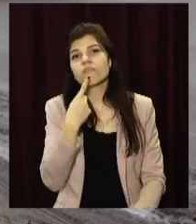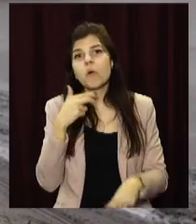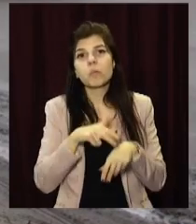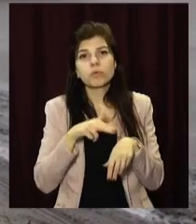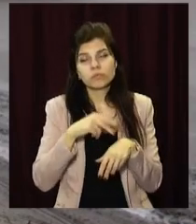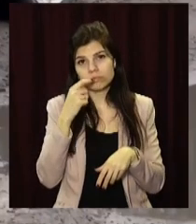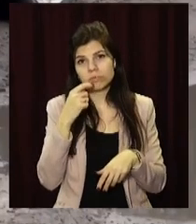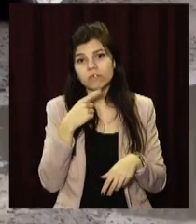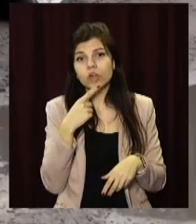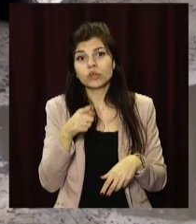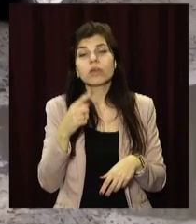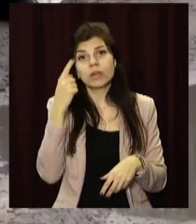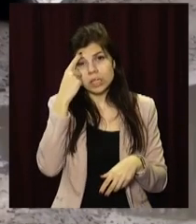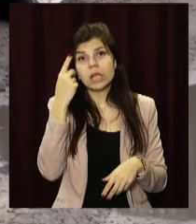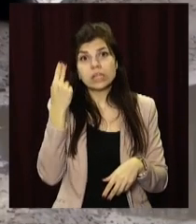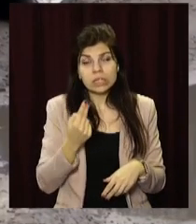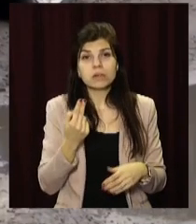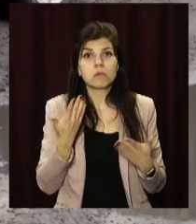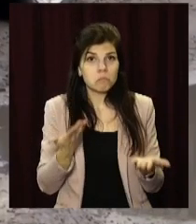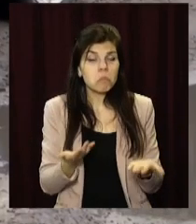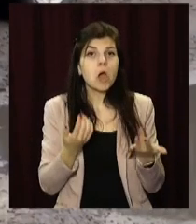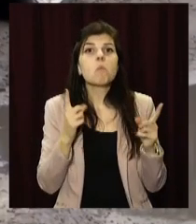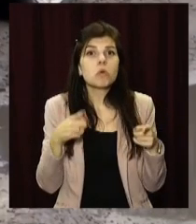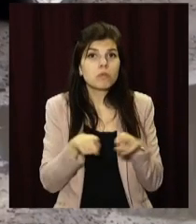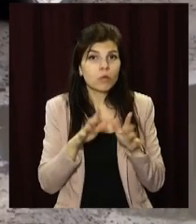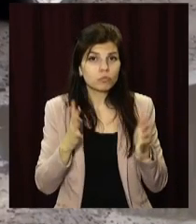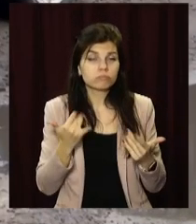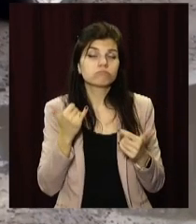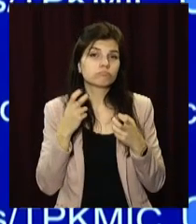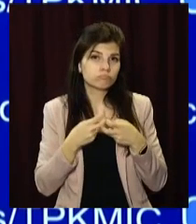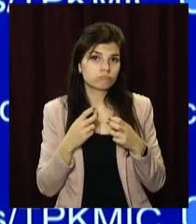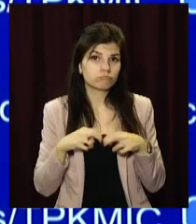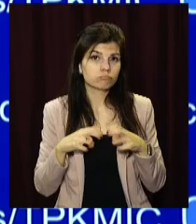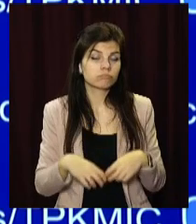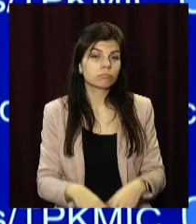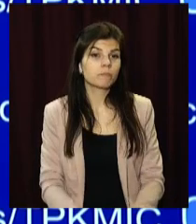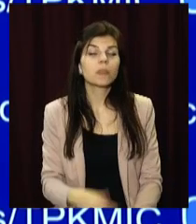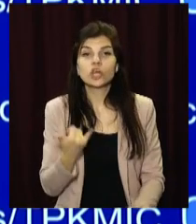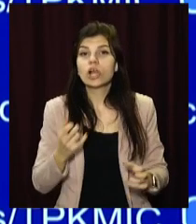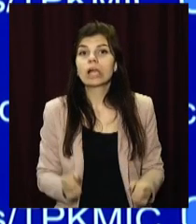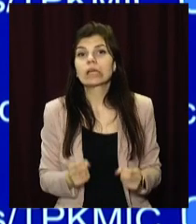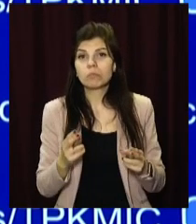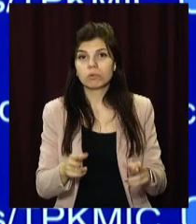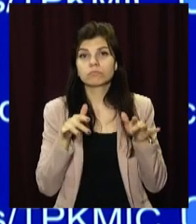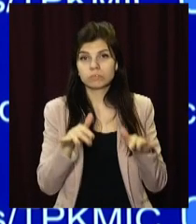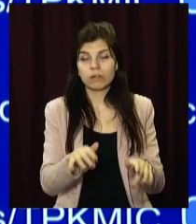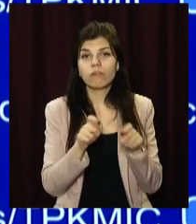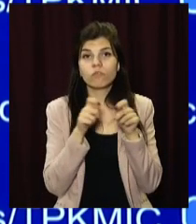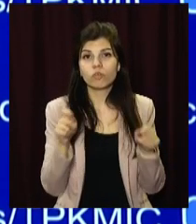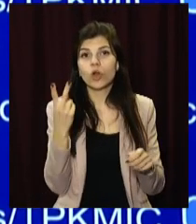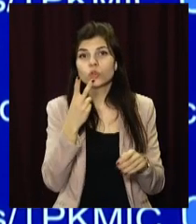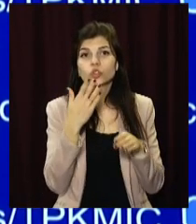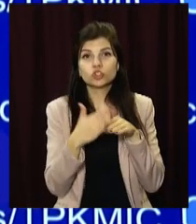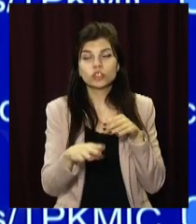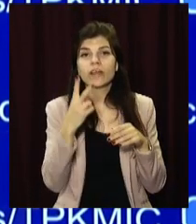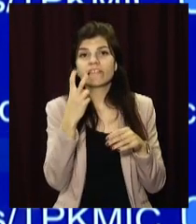поліції, кермувальник був тверезий. Наразі триває слідство. Відкрите кримінальне провадження за частиною 2